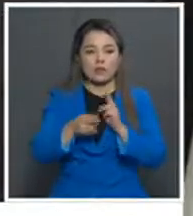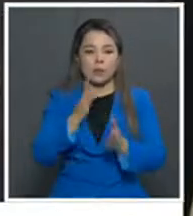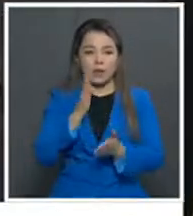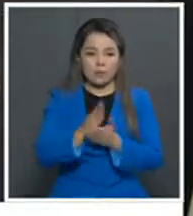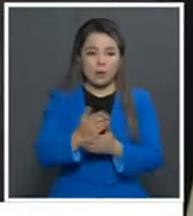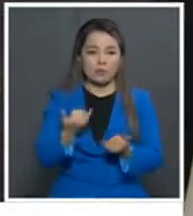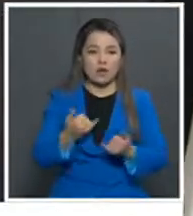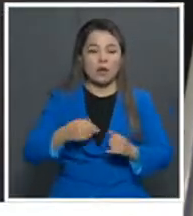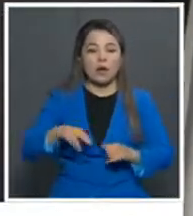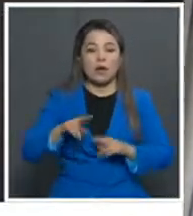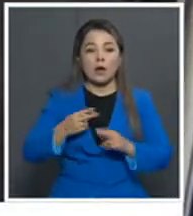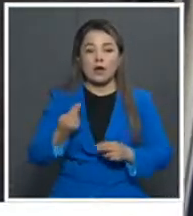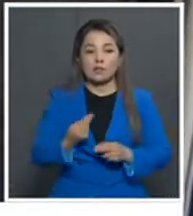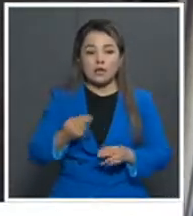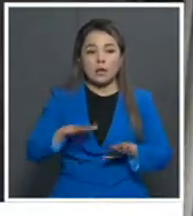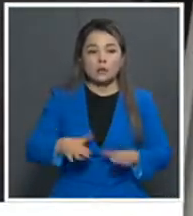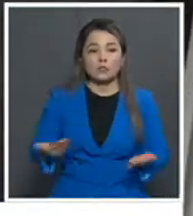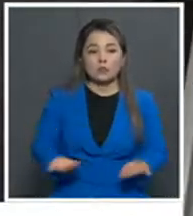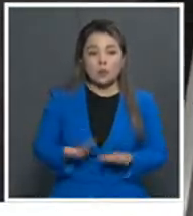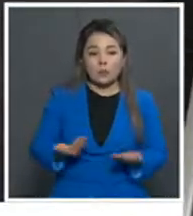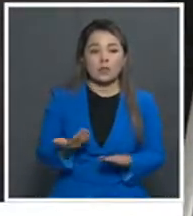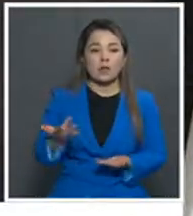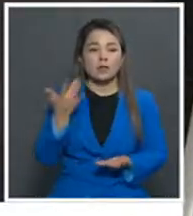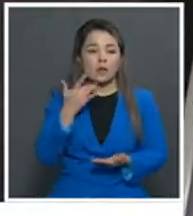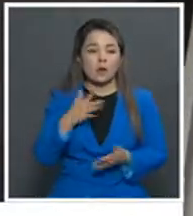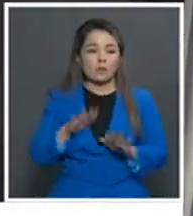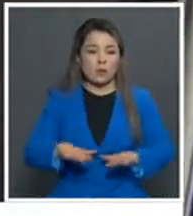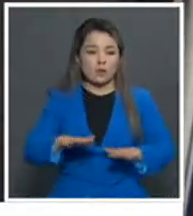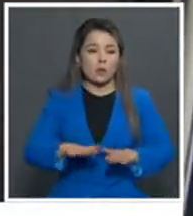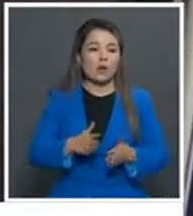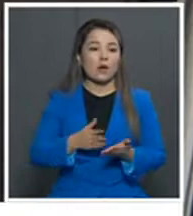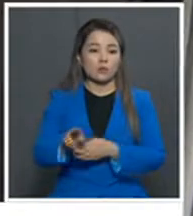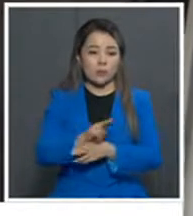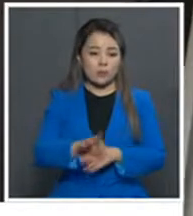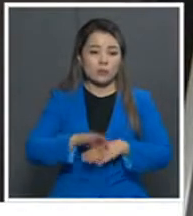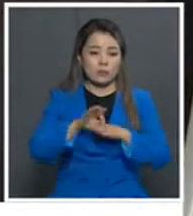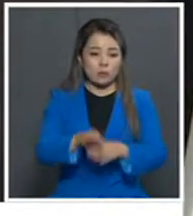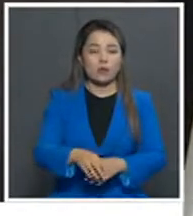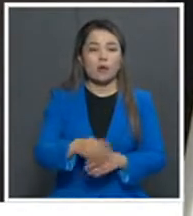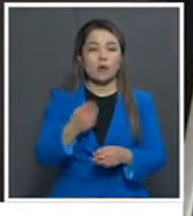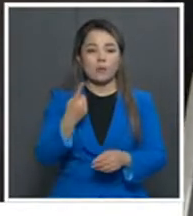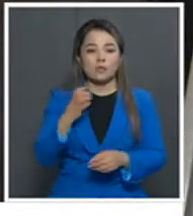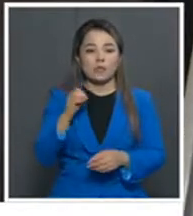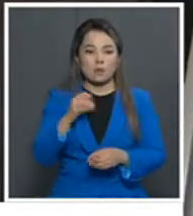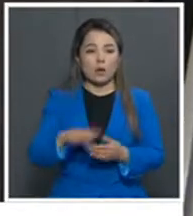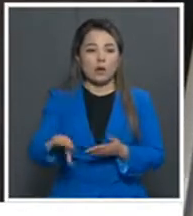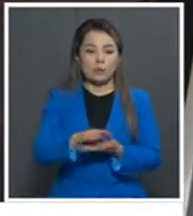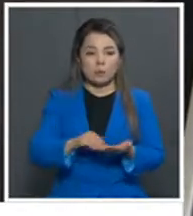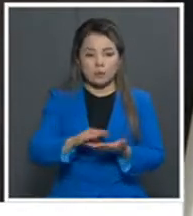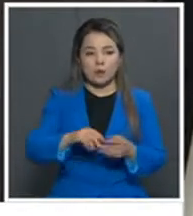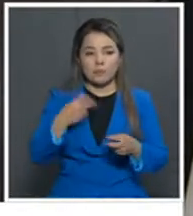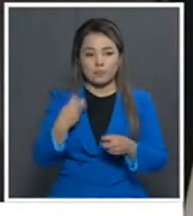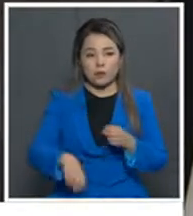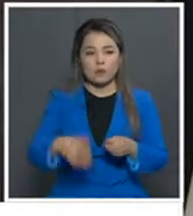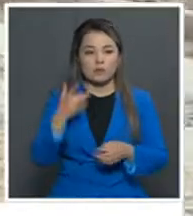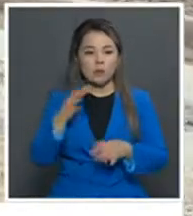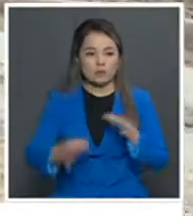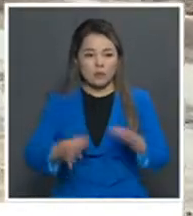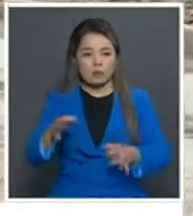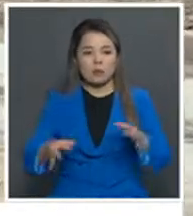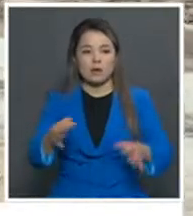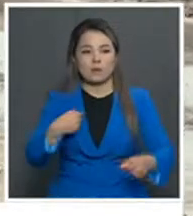осы Астанада тұрғаныма қанша Нұрсұлтанда мына жол істейді ертең. Бұл бір сезонға қайтып жоқ болып кетеді.